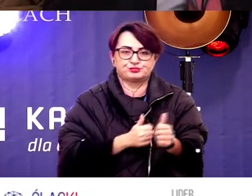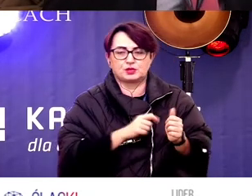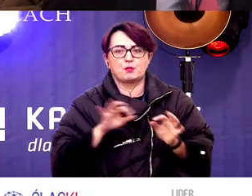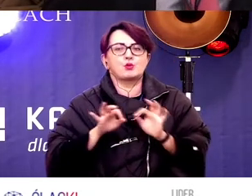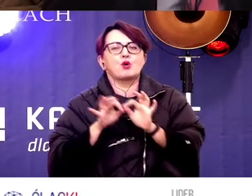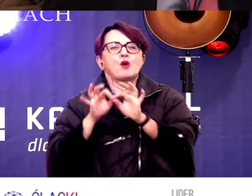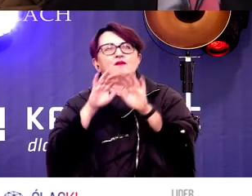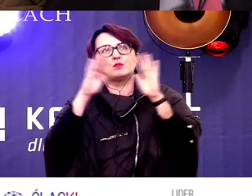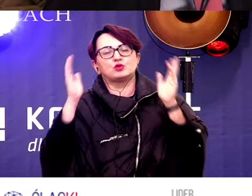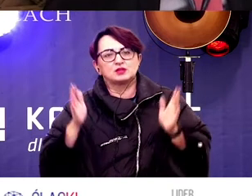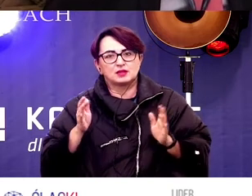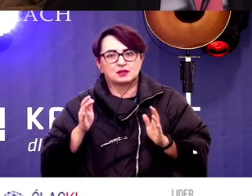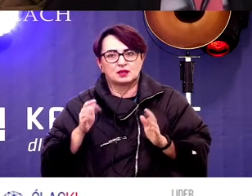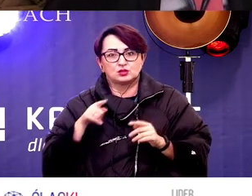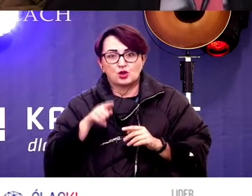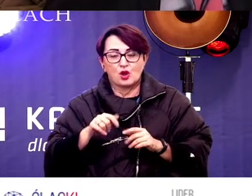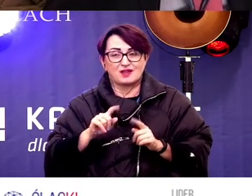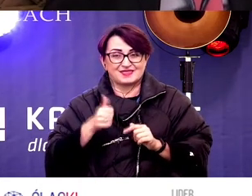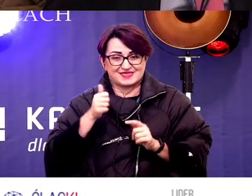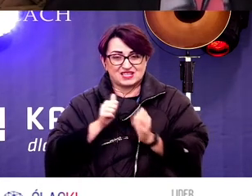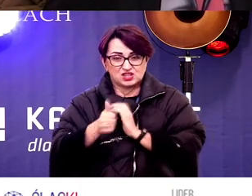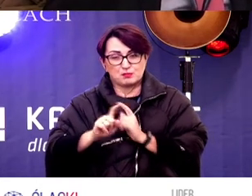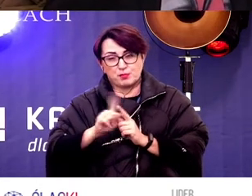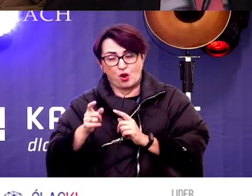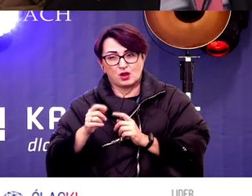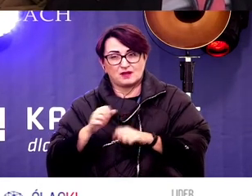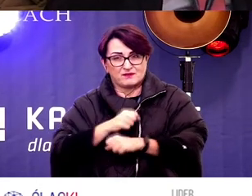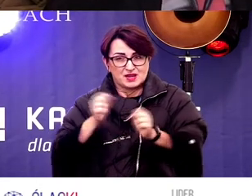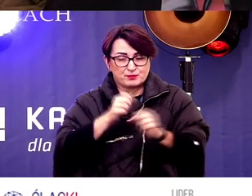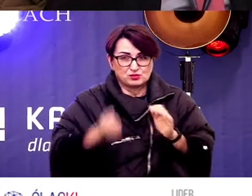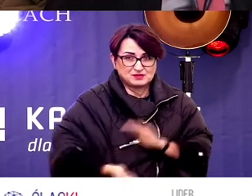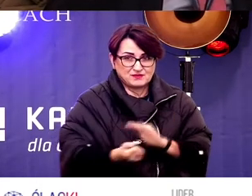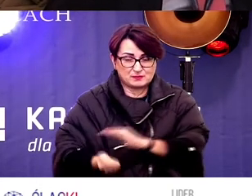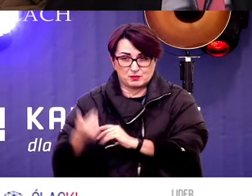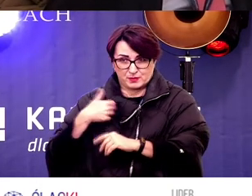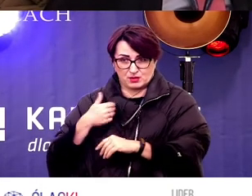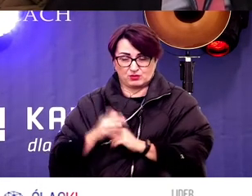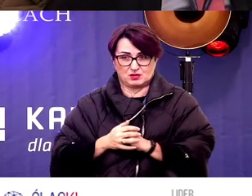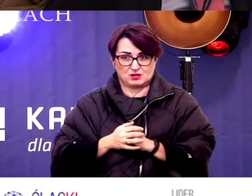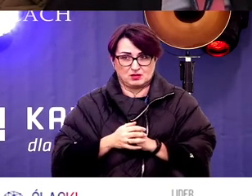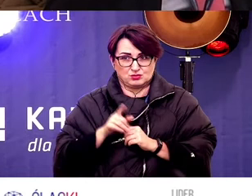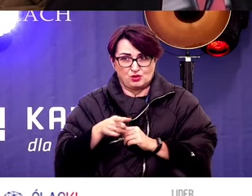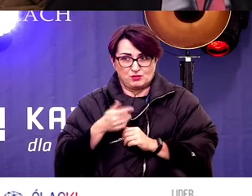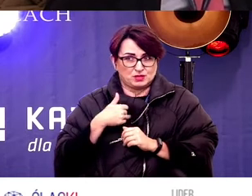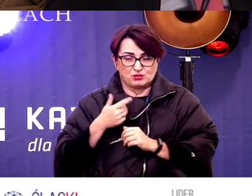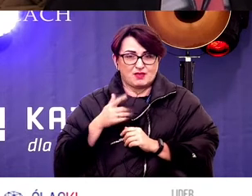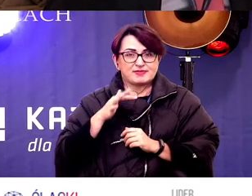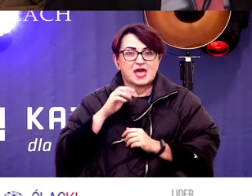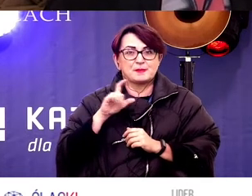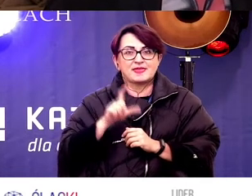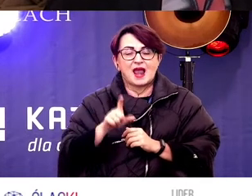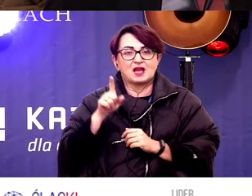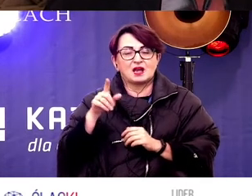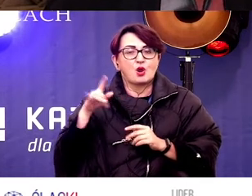mnie przez cały budynek. Tydzień po zamachach, czy dwa, kiedy wysadzono w pół terminala